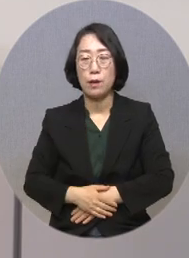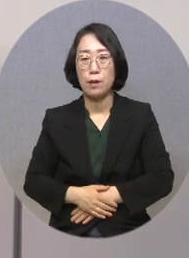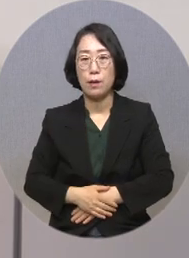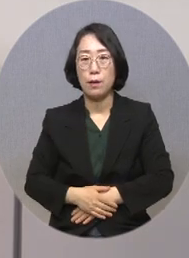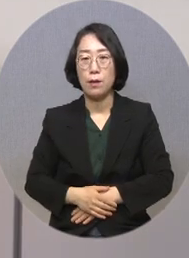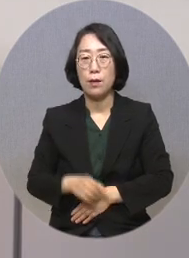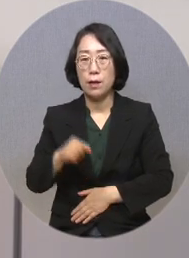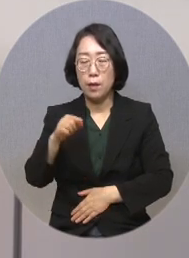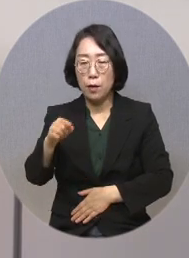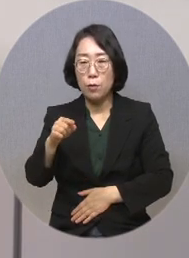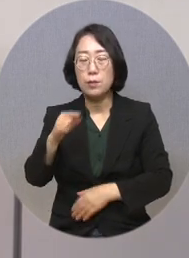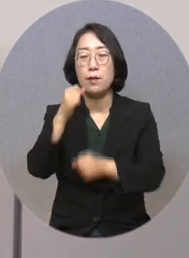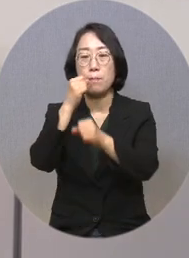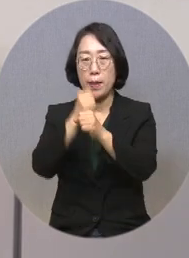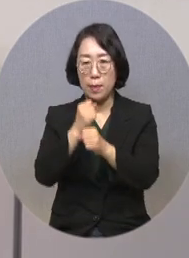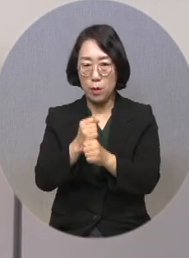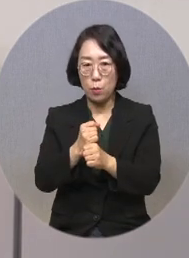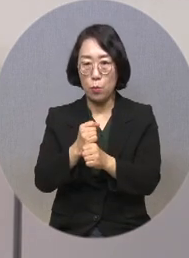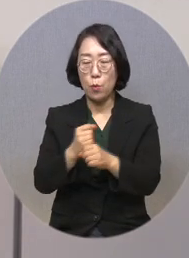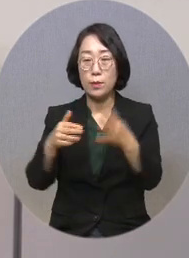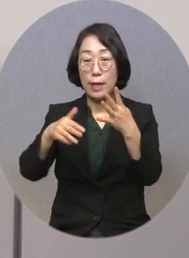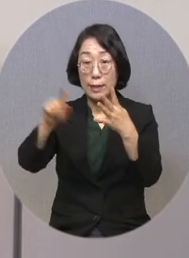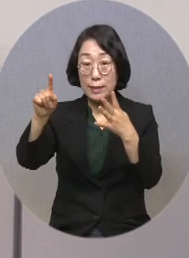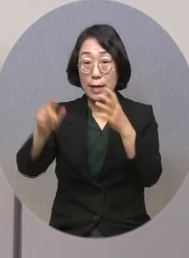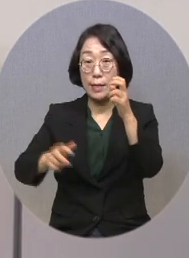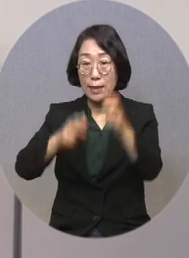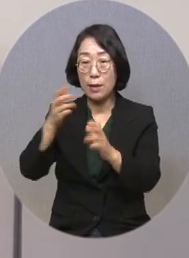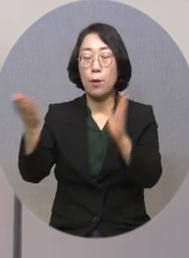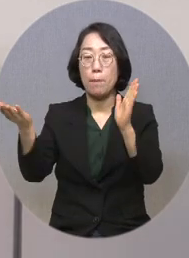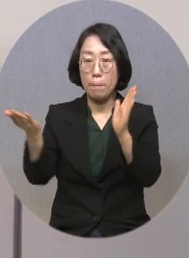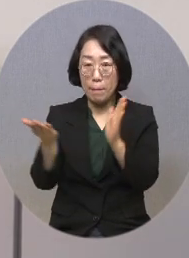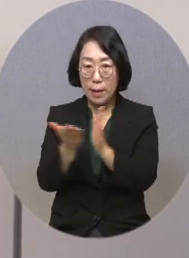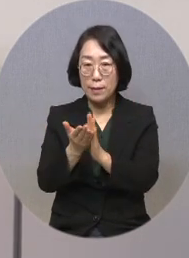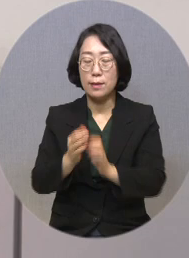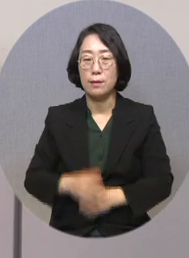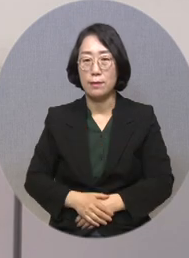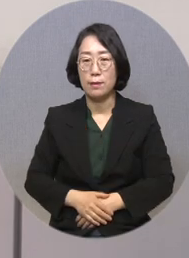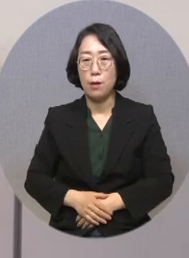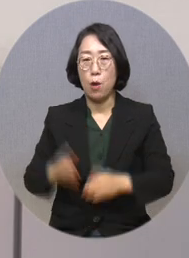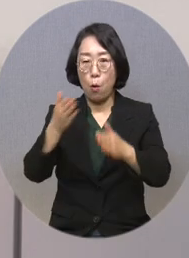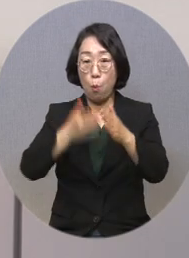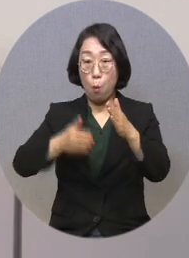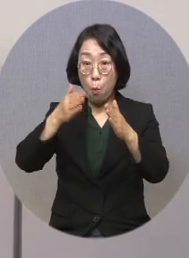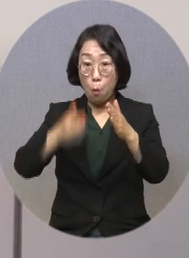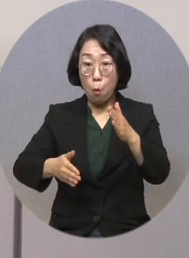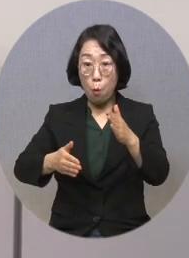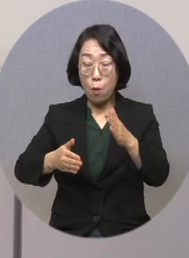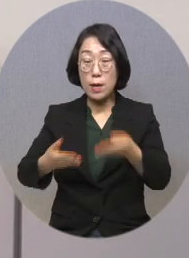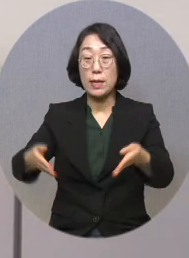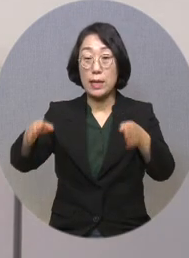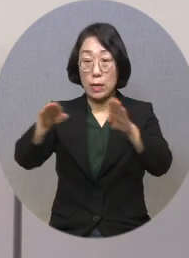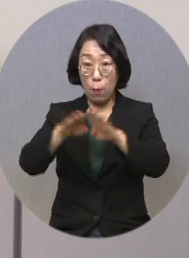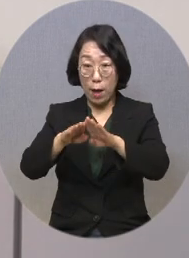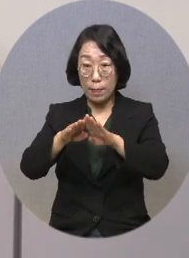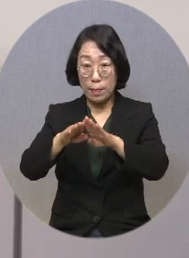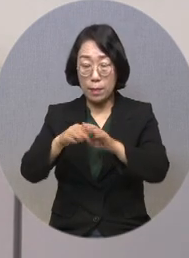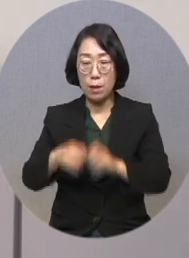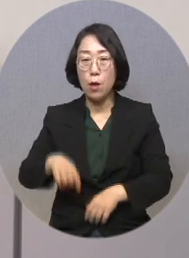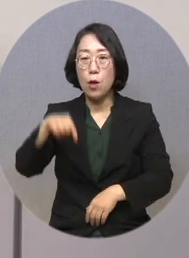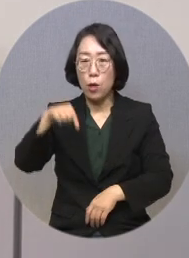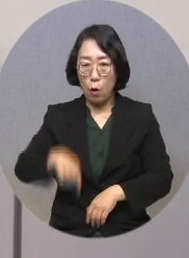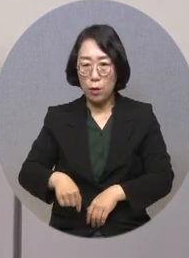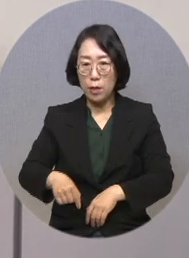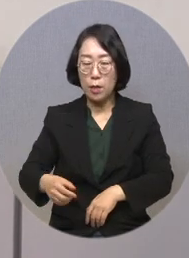체인을 형성하고 4차 산업 시대에 맞는 각종 공공기관을 우리 아산시에